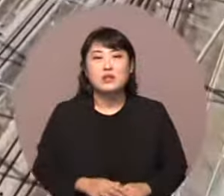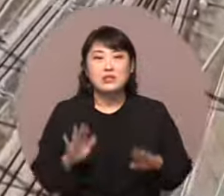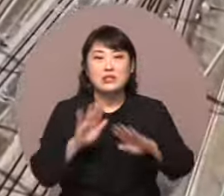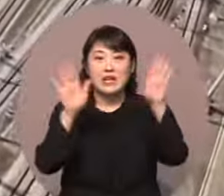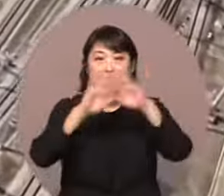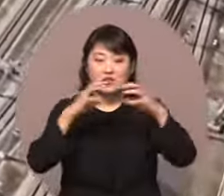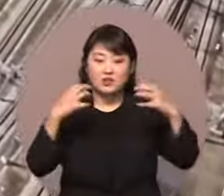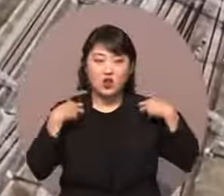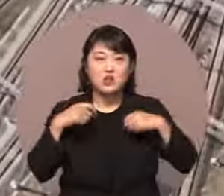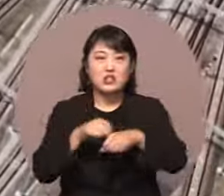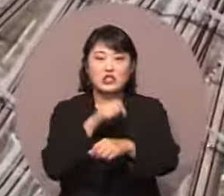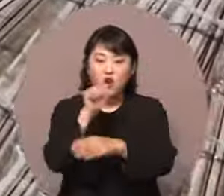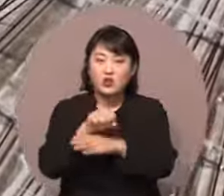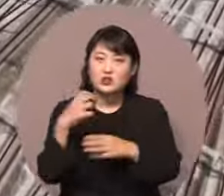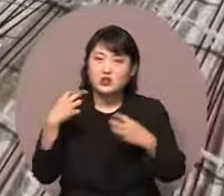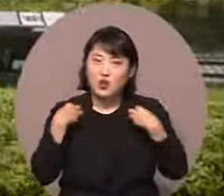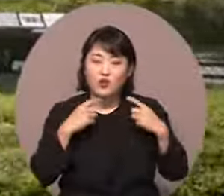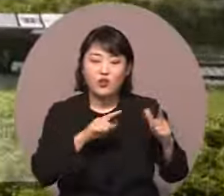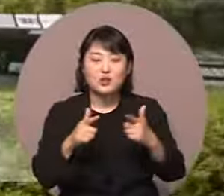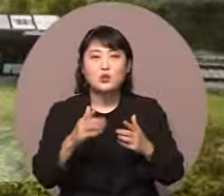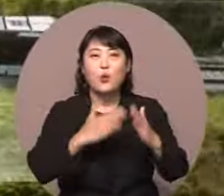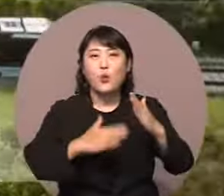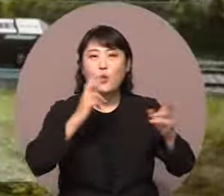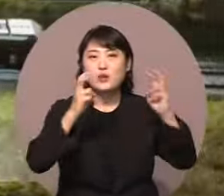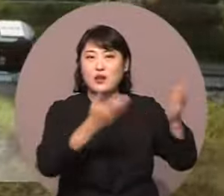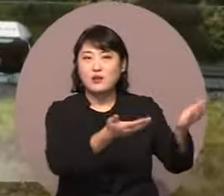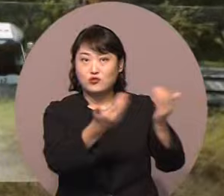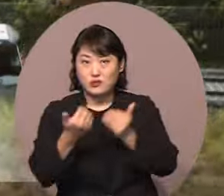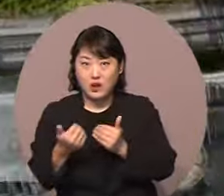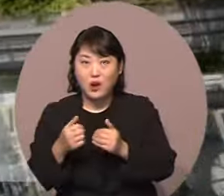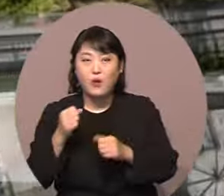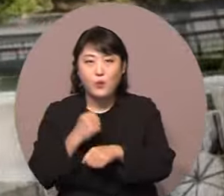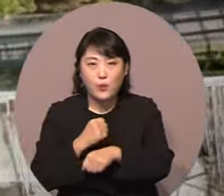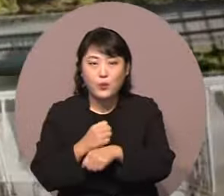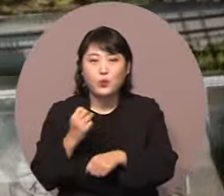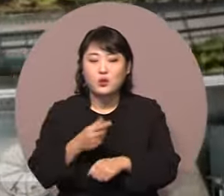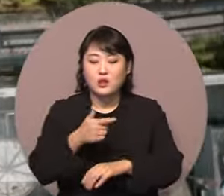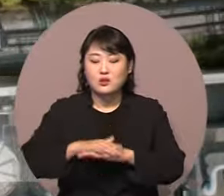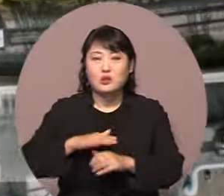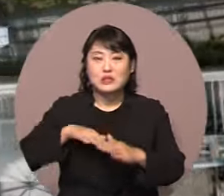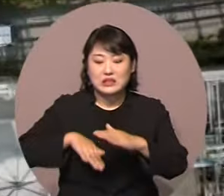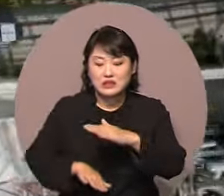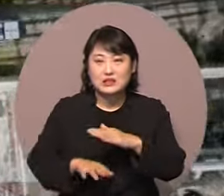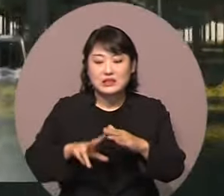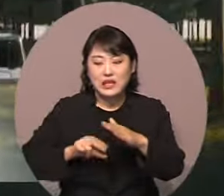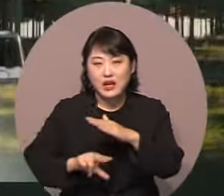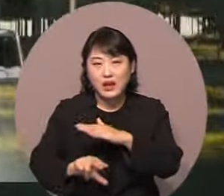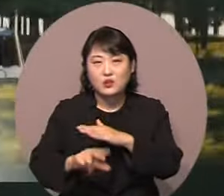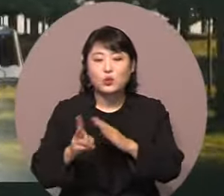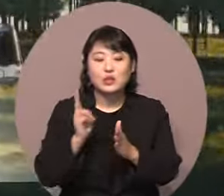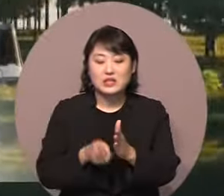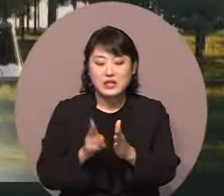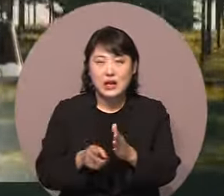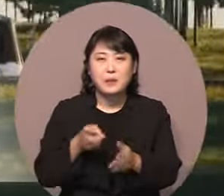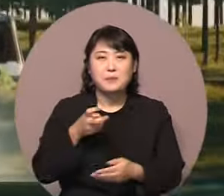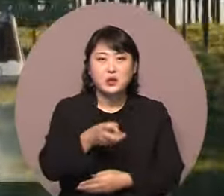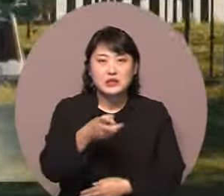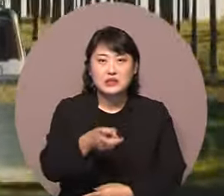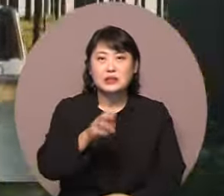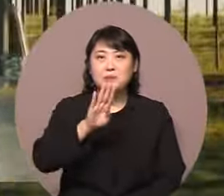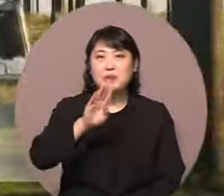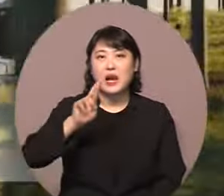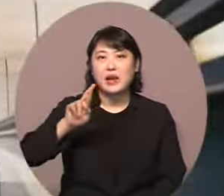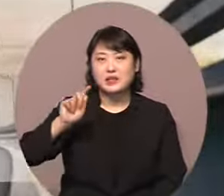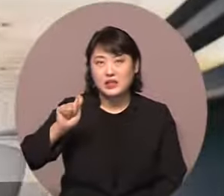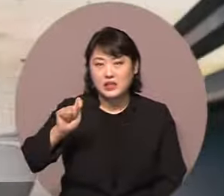기상청, 특허청 등 유관 공공기업 유치는 물론 대전역을 지하철과 철도, 버스, BRT